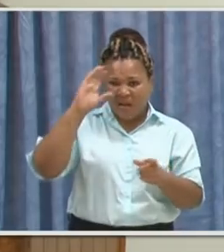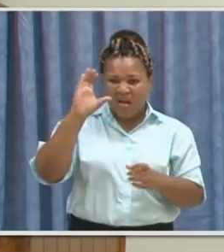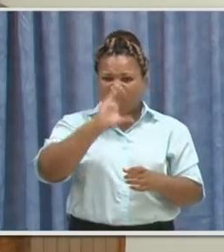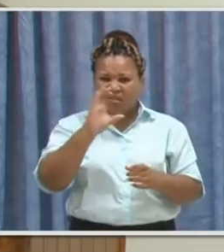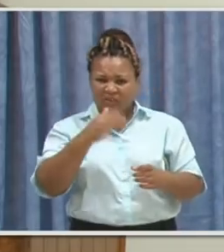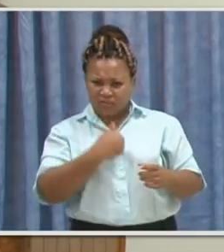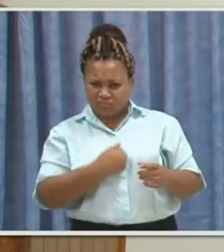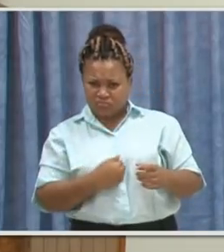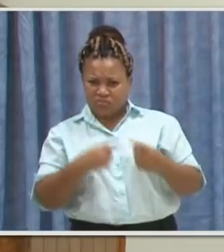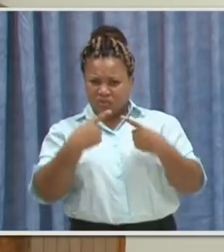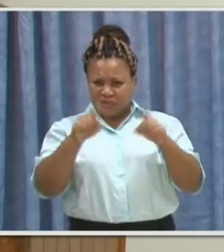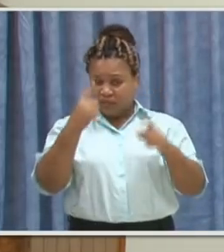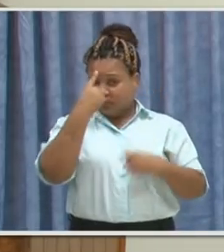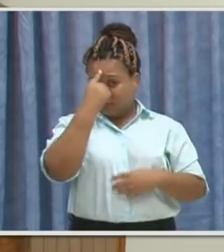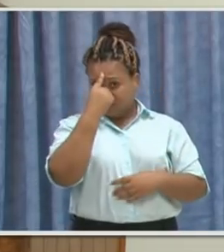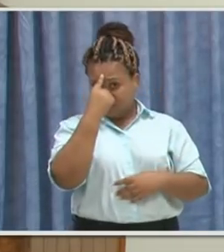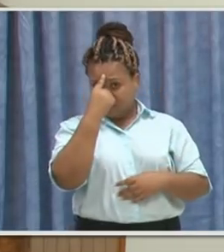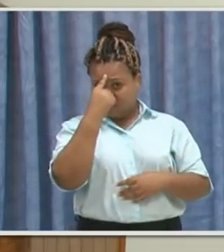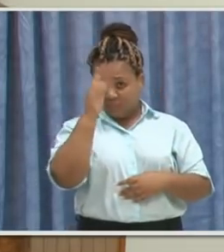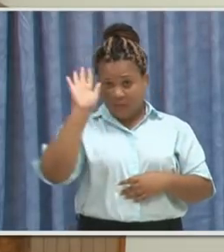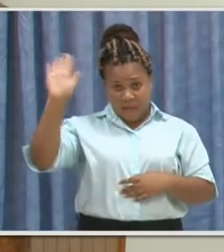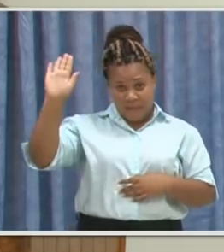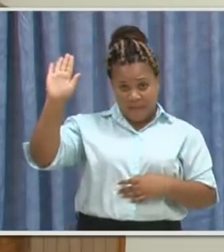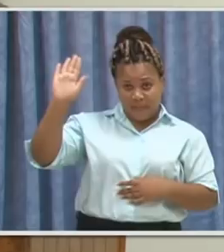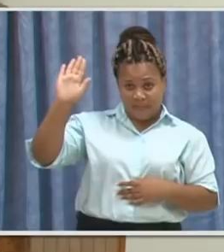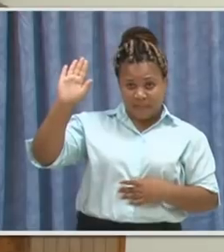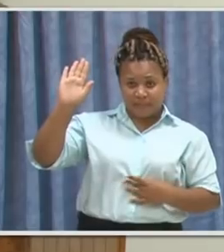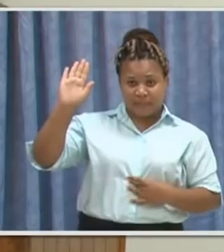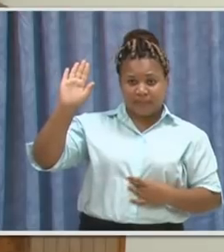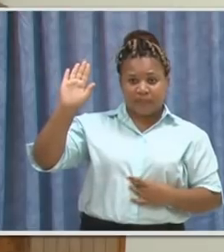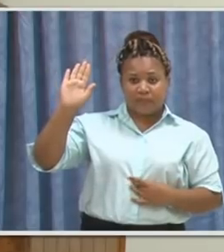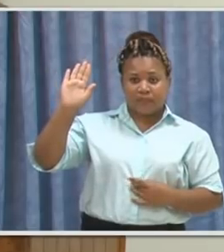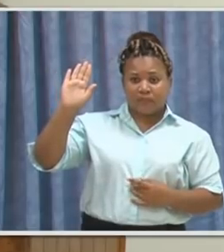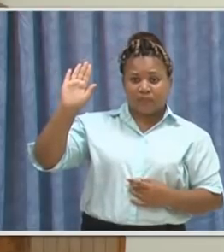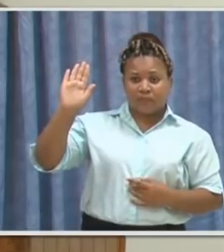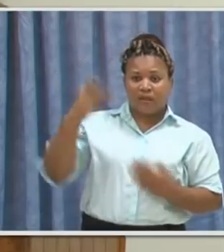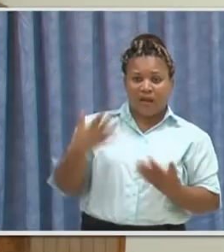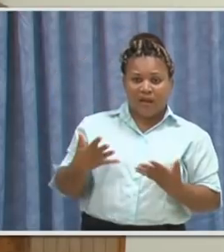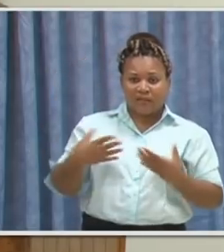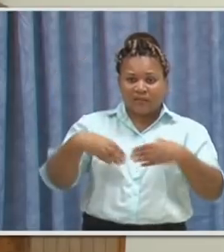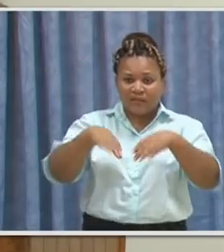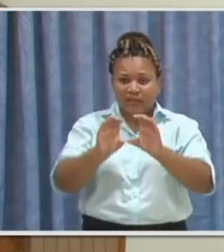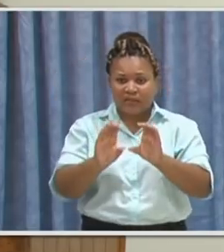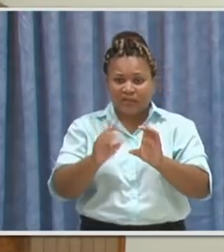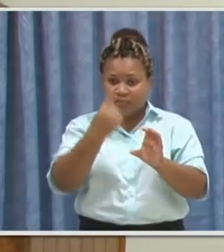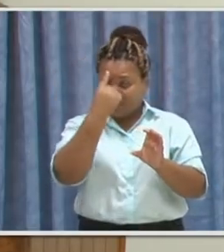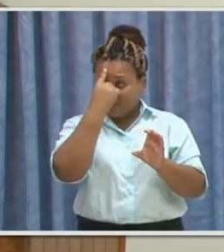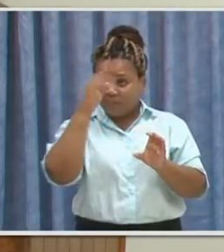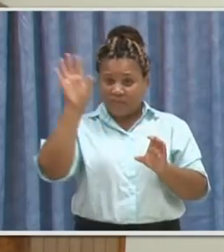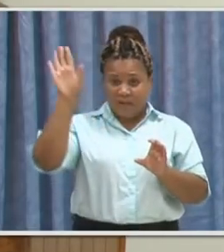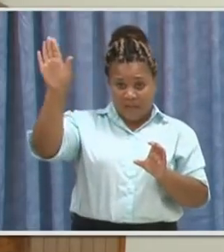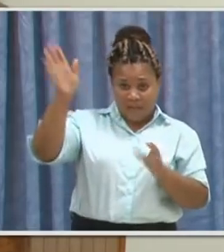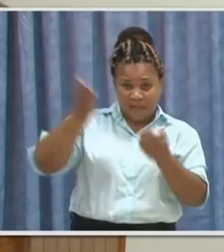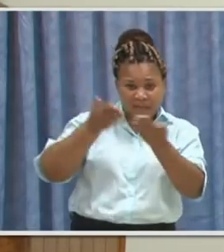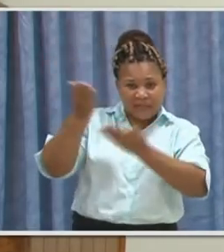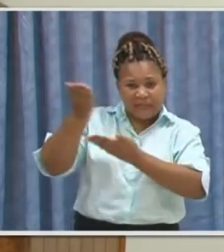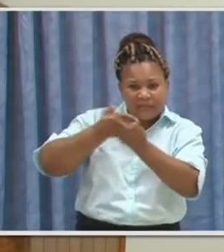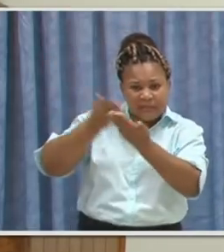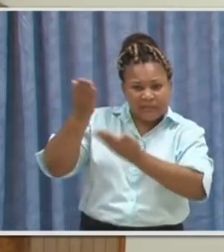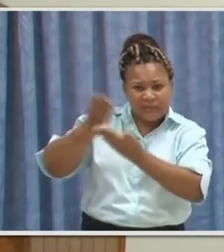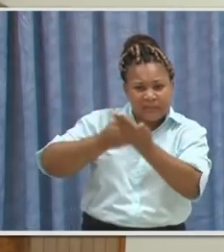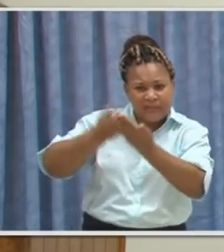pareil, les restrictions et contient ease down pour nous capables comment se plan pour nous